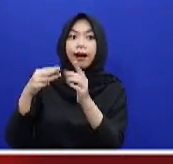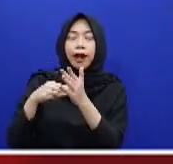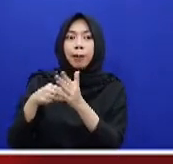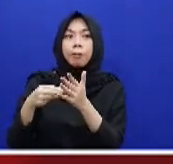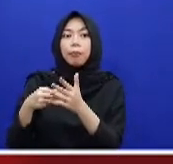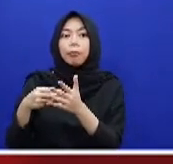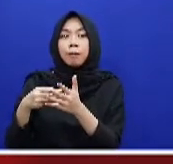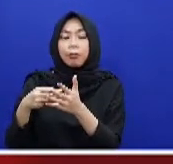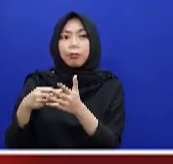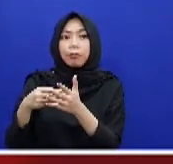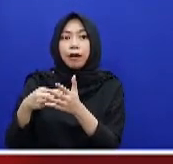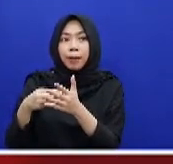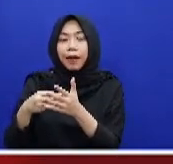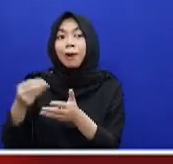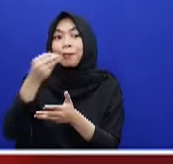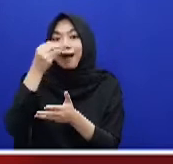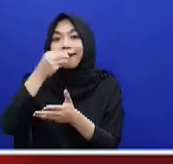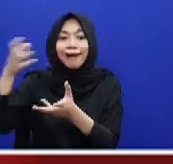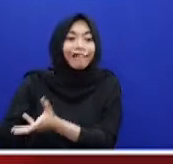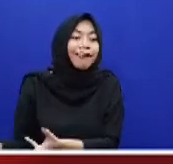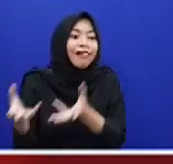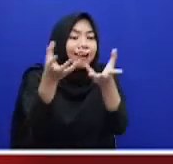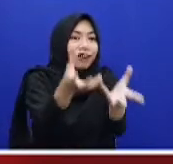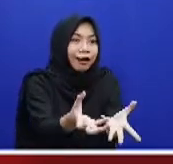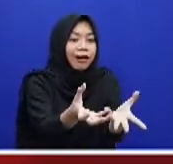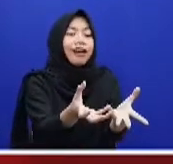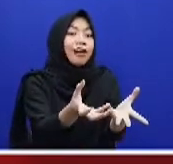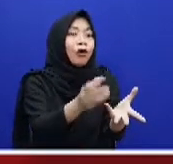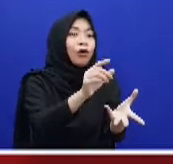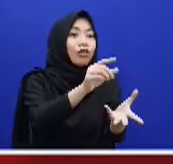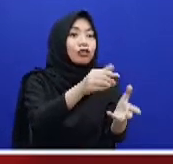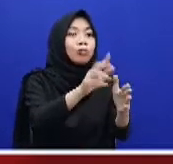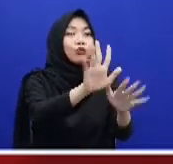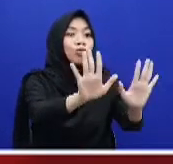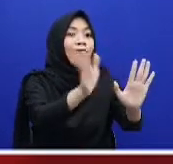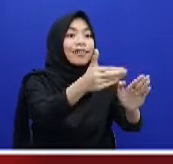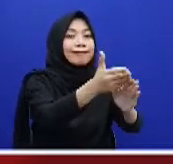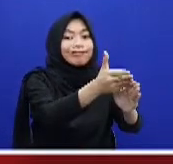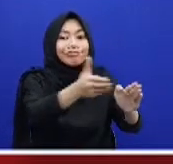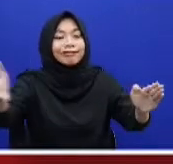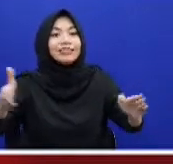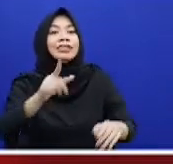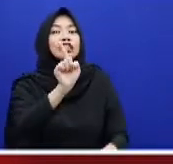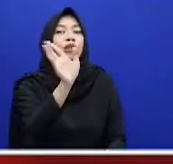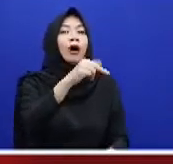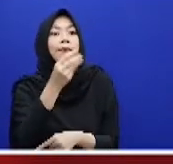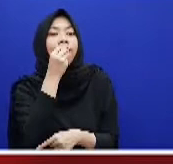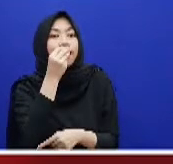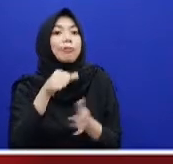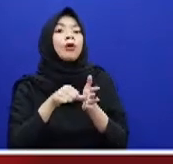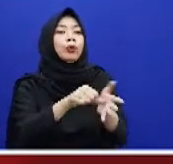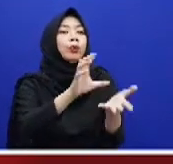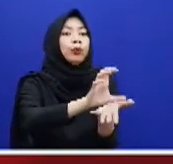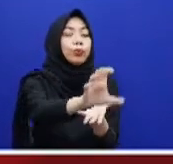tambahin kita kasih makan 10 pasir iso Man selama 10 hari dua kali makan sehari siang dan Maxim dan malam